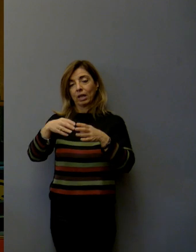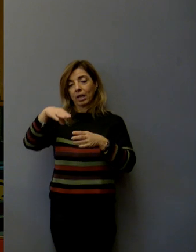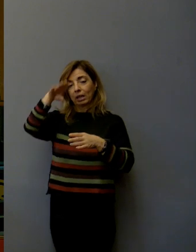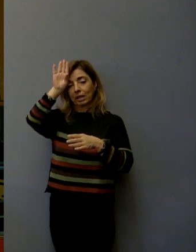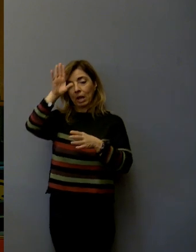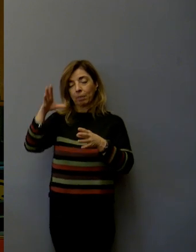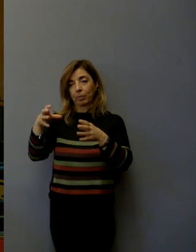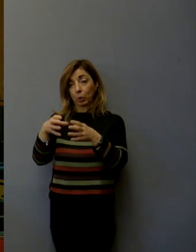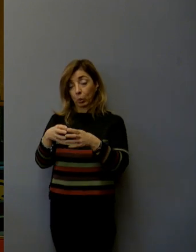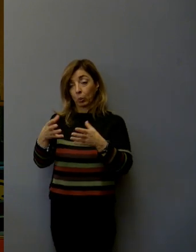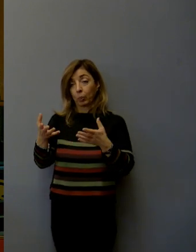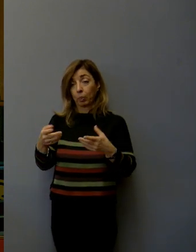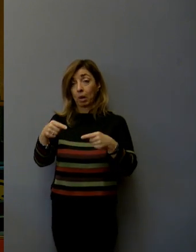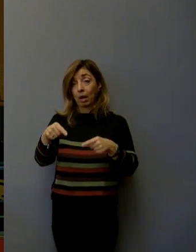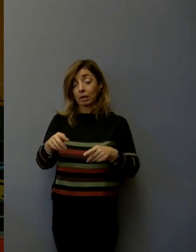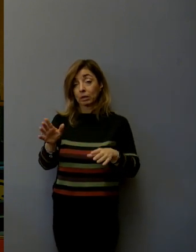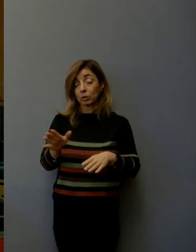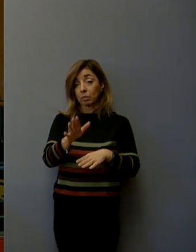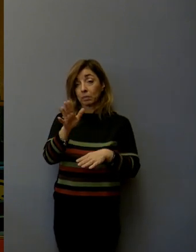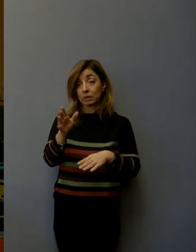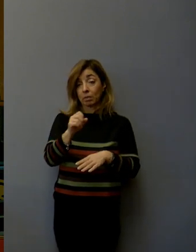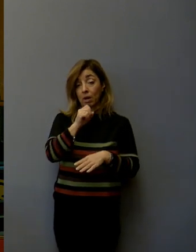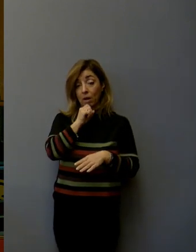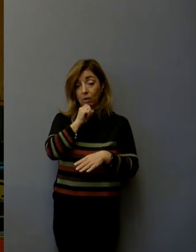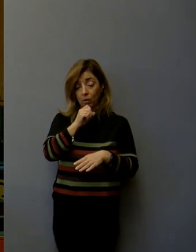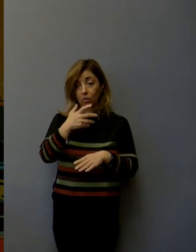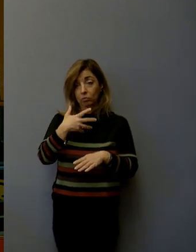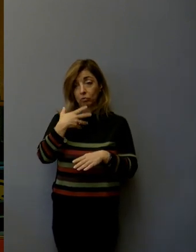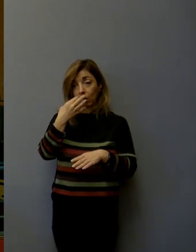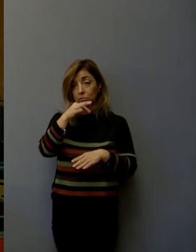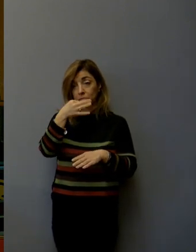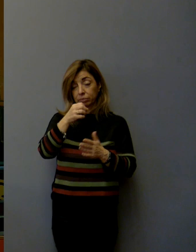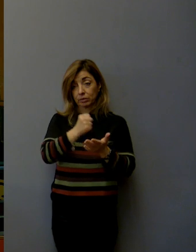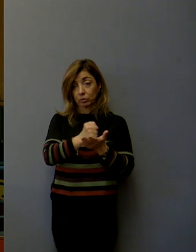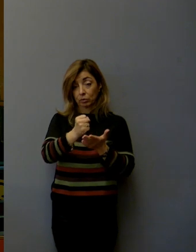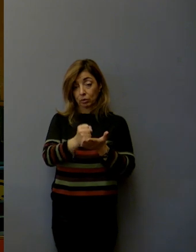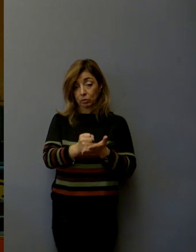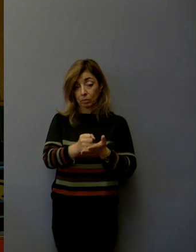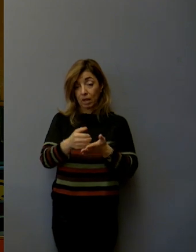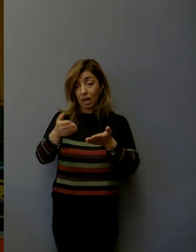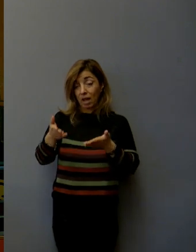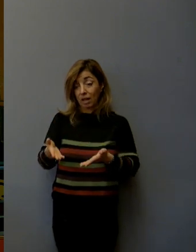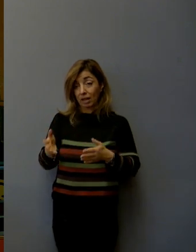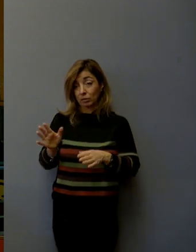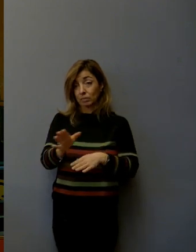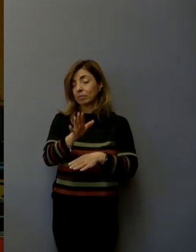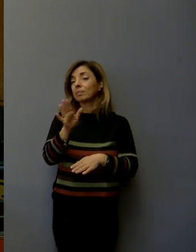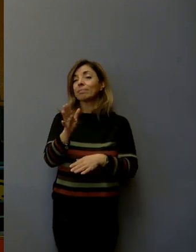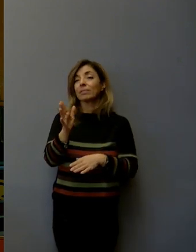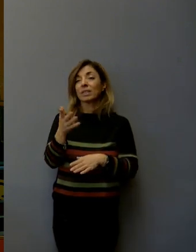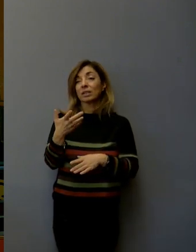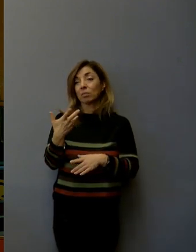adesso mi sembra mi sembra ancora abbiamo ancora da illustrare i documenti cioè farla adesso mi sembrerebbe